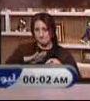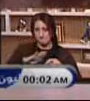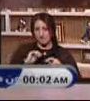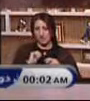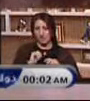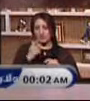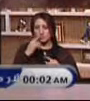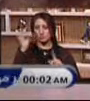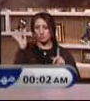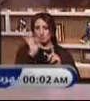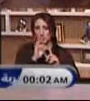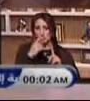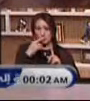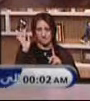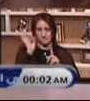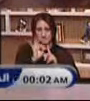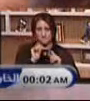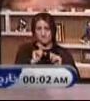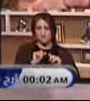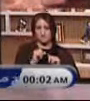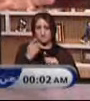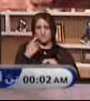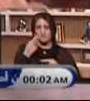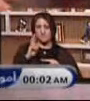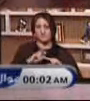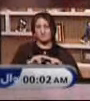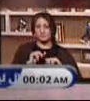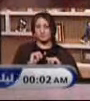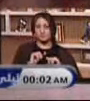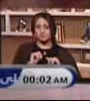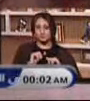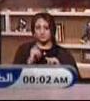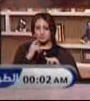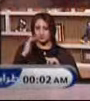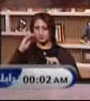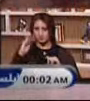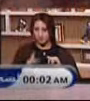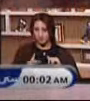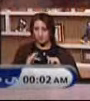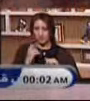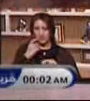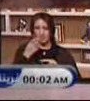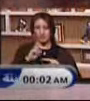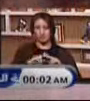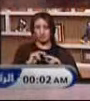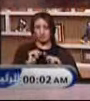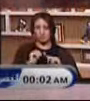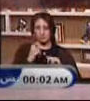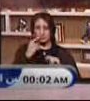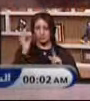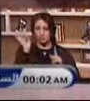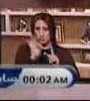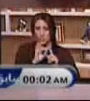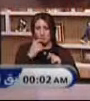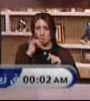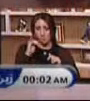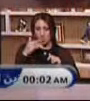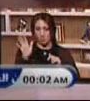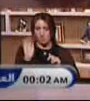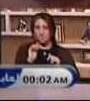لما شتم ليت لنا مكان الملك عمرو رغوث بقر يعني والعياذ بالله عند قبتنا تخور. المهم ما